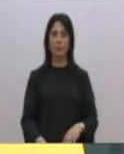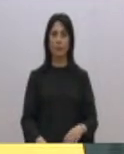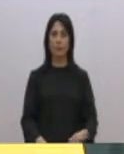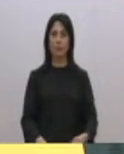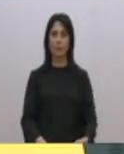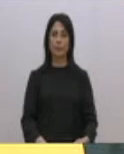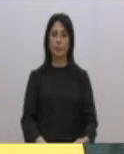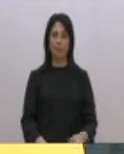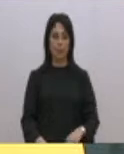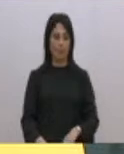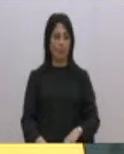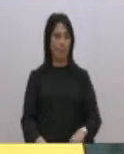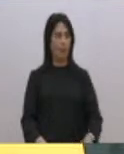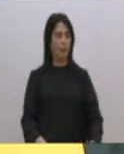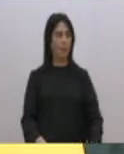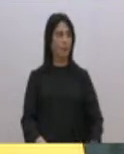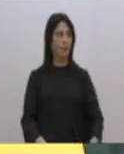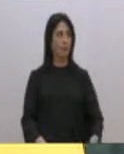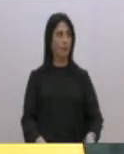ესე იგი